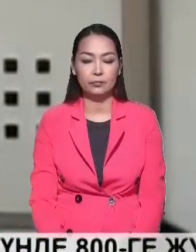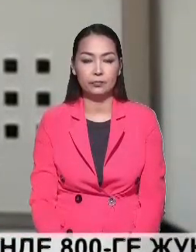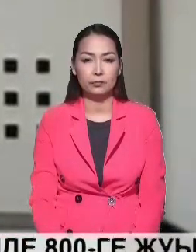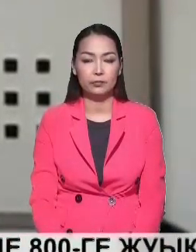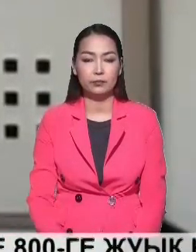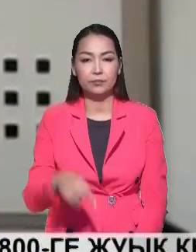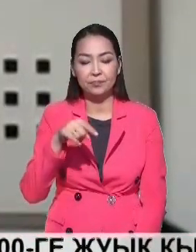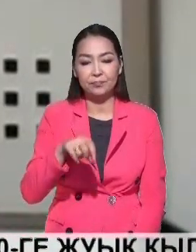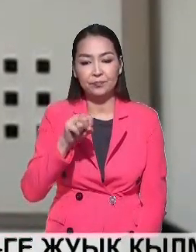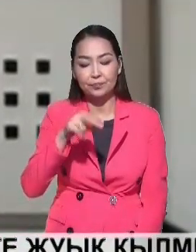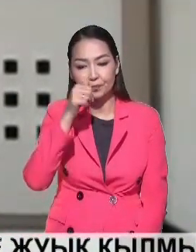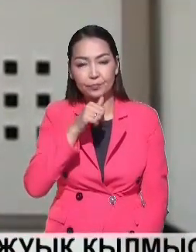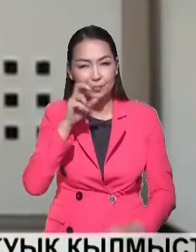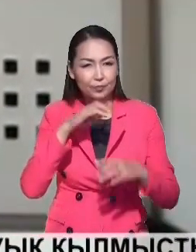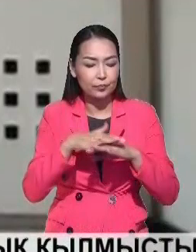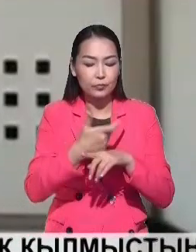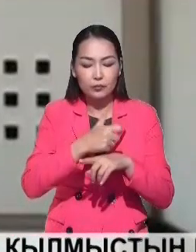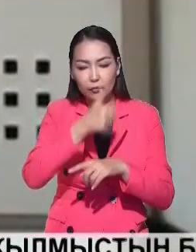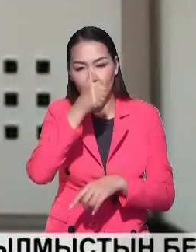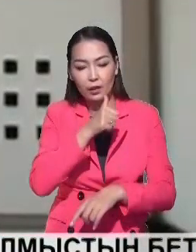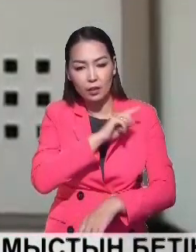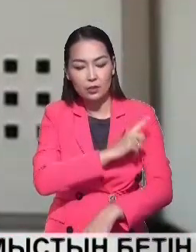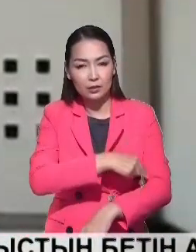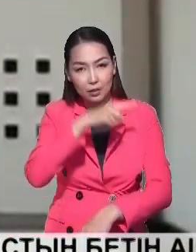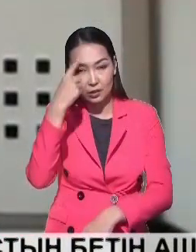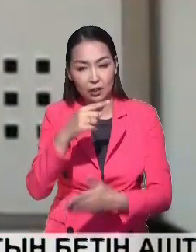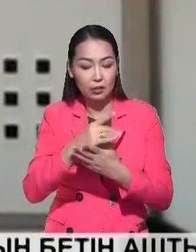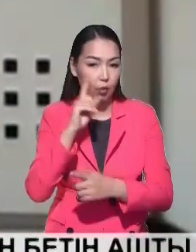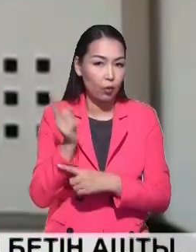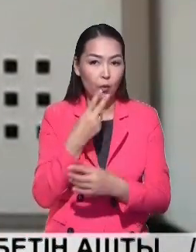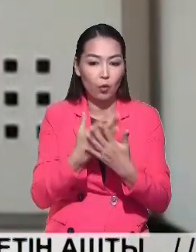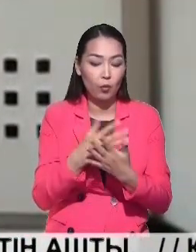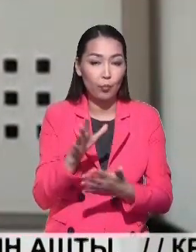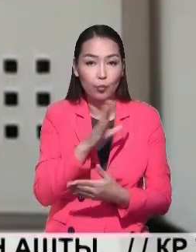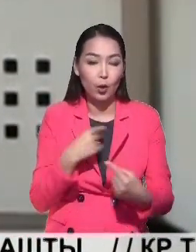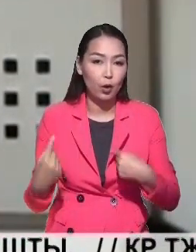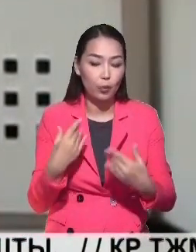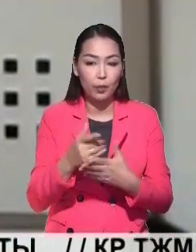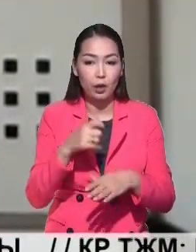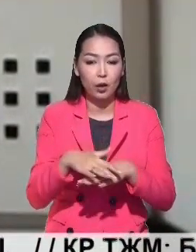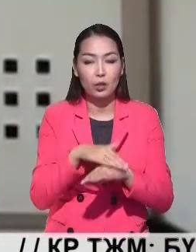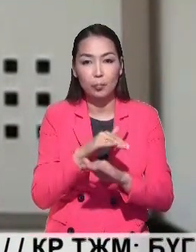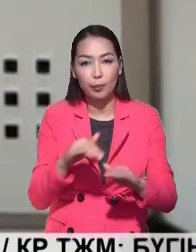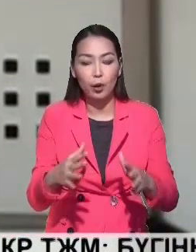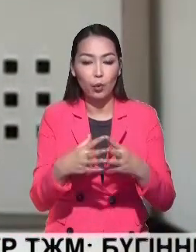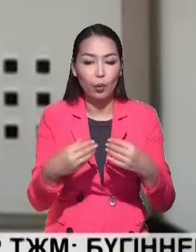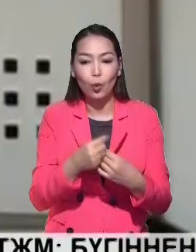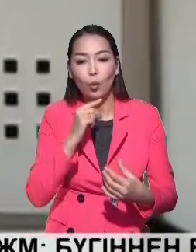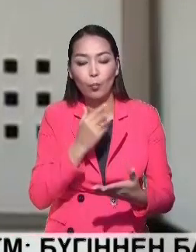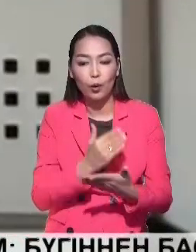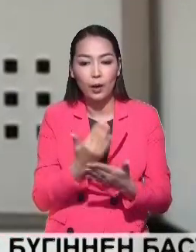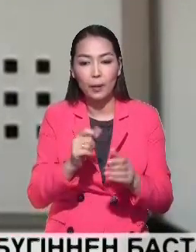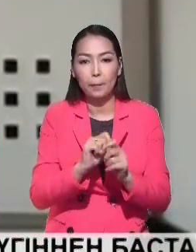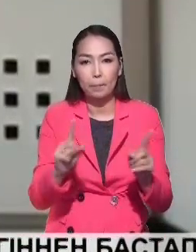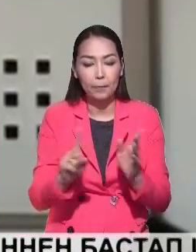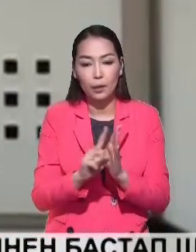Биылғы сәуір ең ыстық ай болды. Рекордтық көрсеткішке жетті. Халық қатты қиналып отыр. Әсіресе балалары бар отбасыларға қиын. Олар мектепке